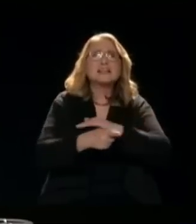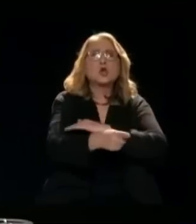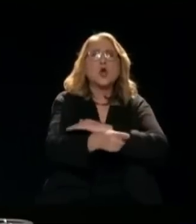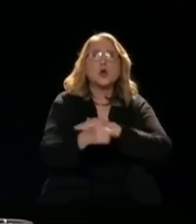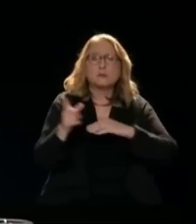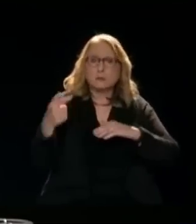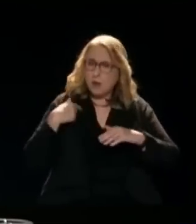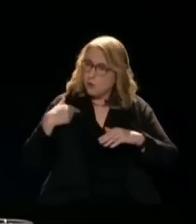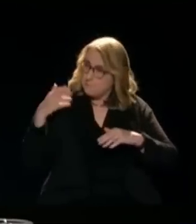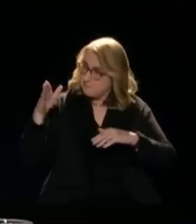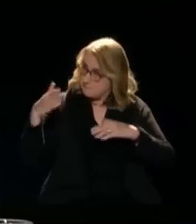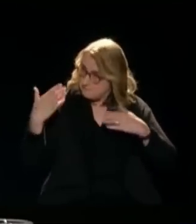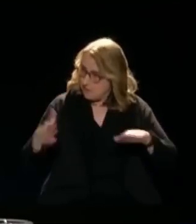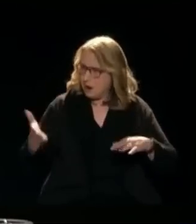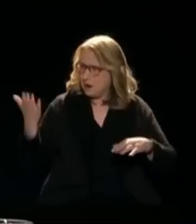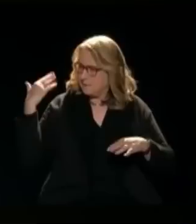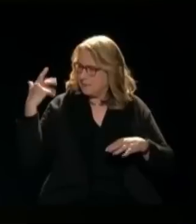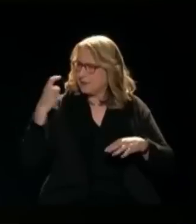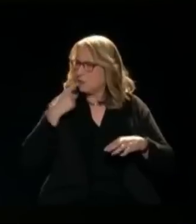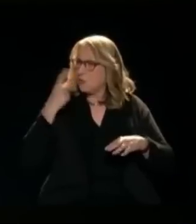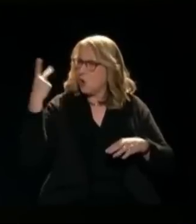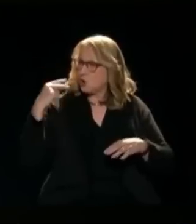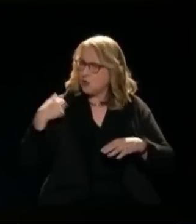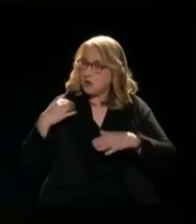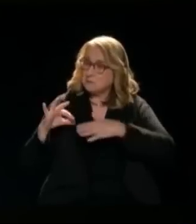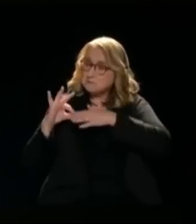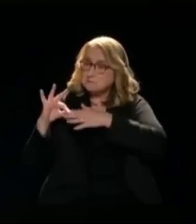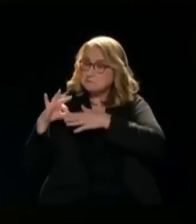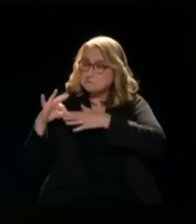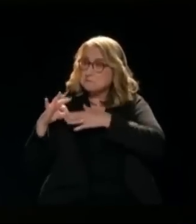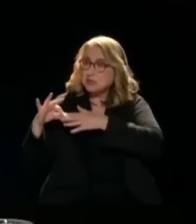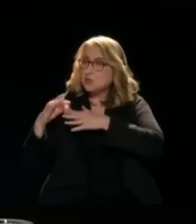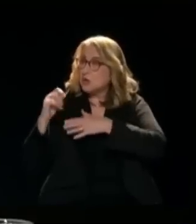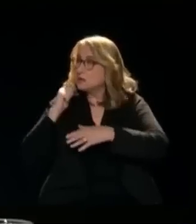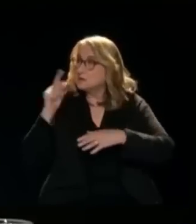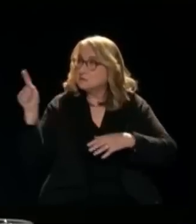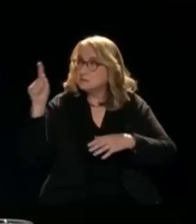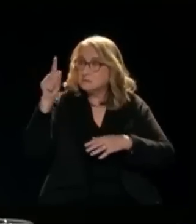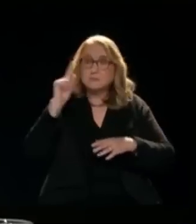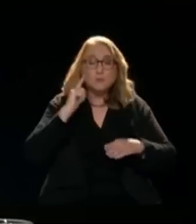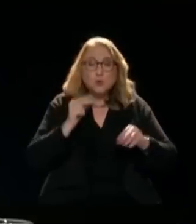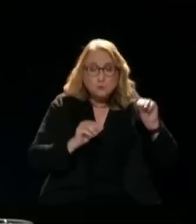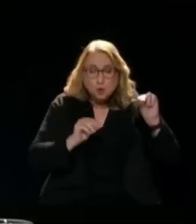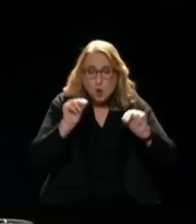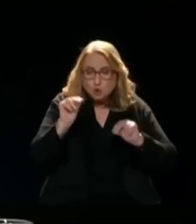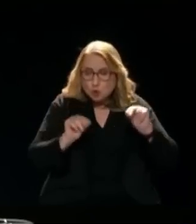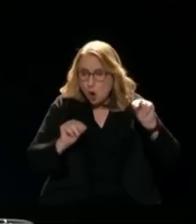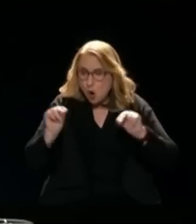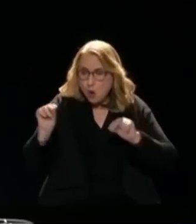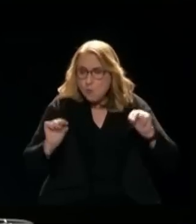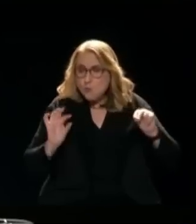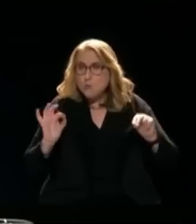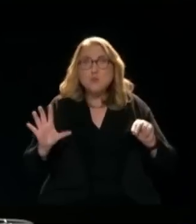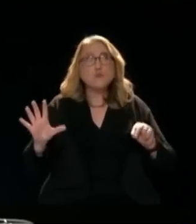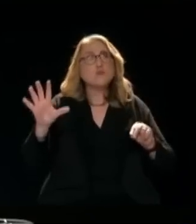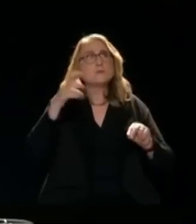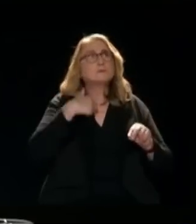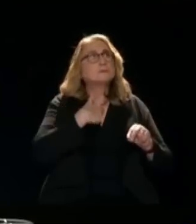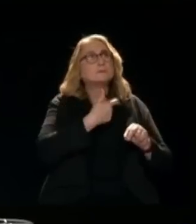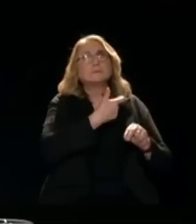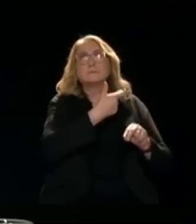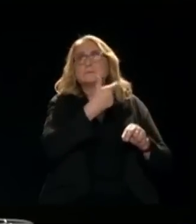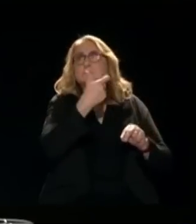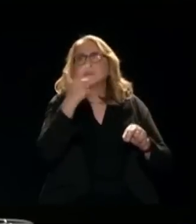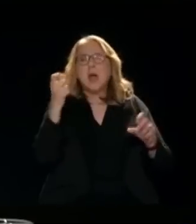ξενάγησαν εκεί πριν ένα-δύο χρόνια, μου έδειξαν το control room του μετρό και μου εξήγησαν τα επίπεδα ασφαλείας που έχουν οι